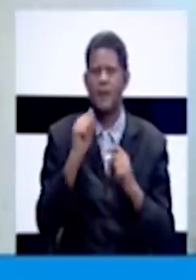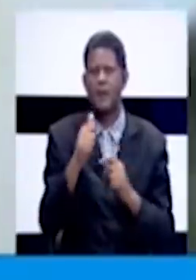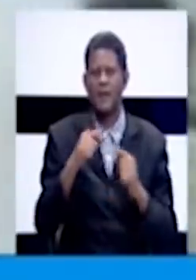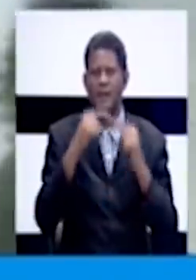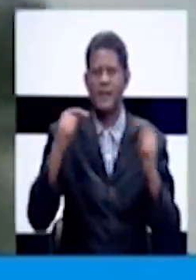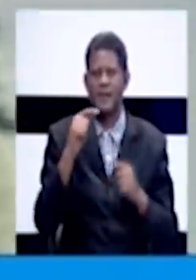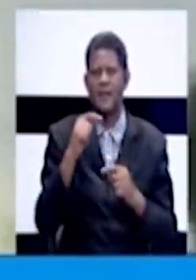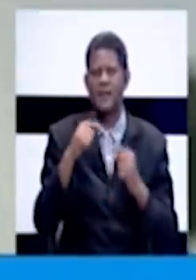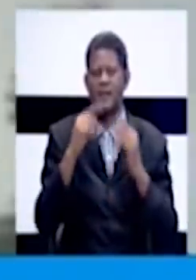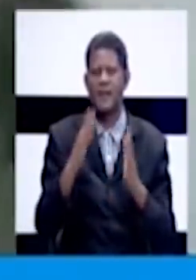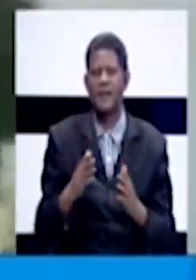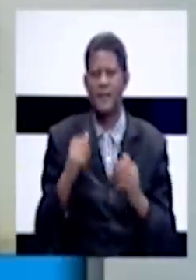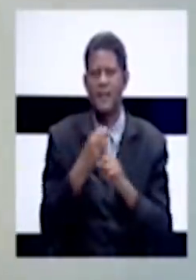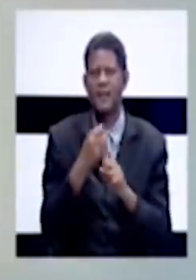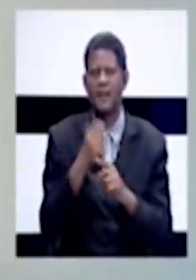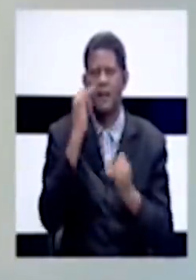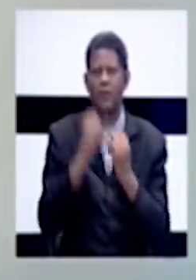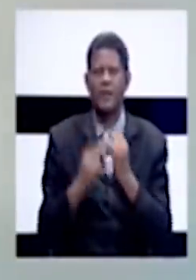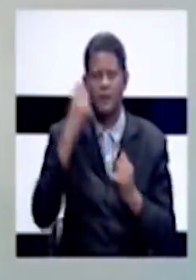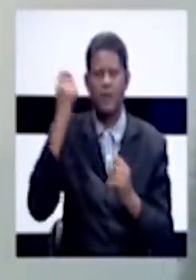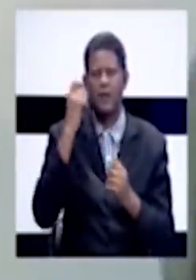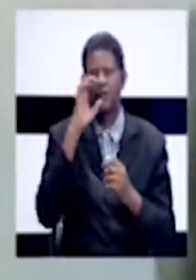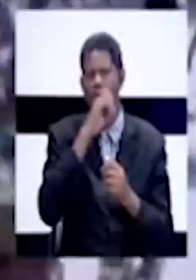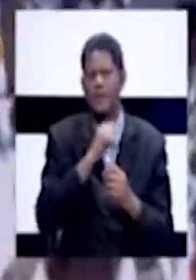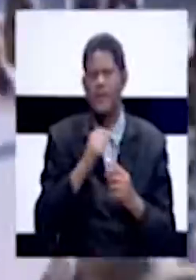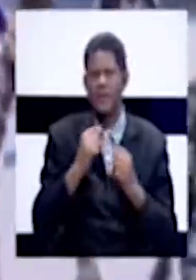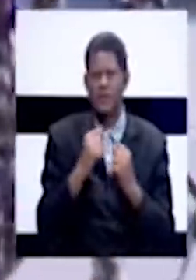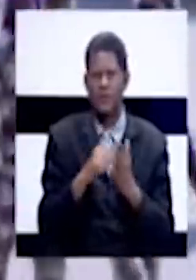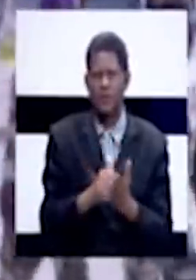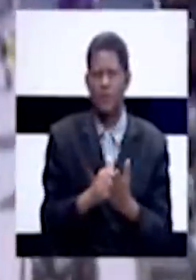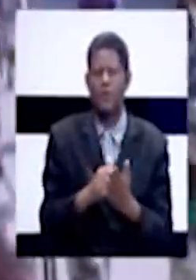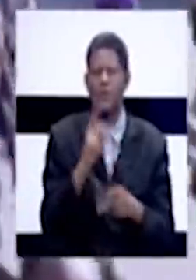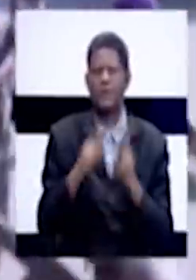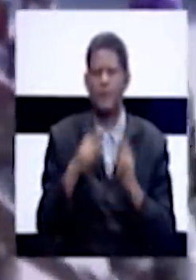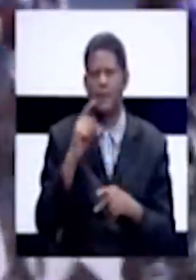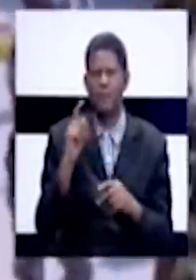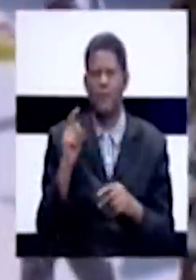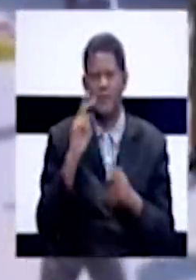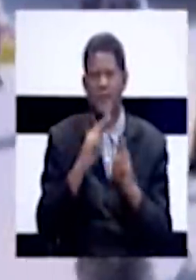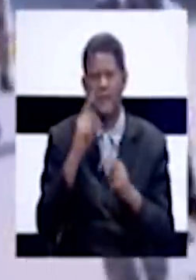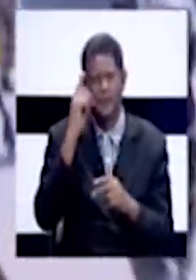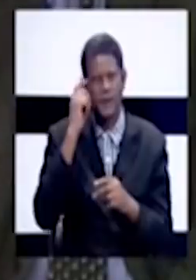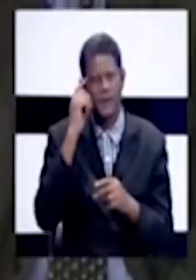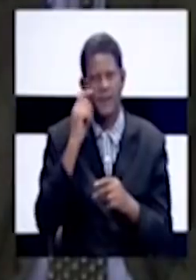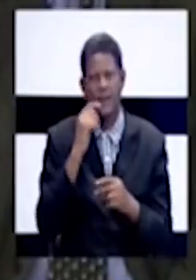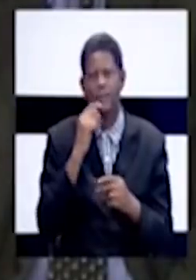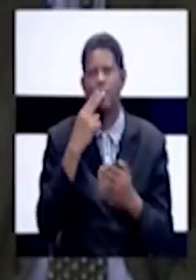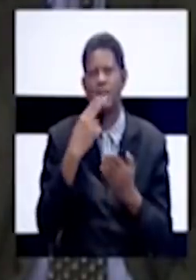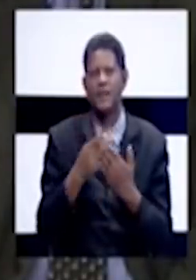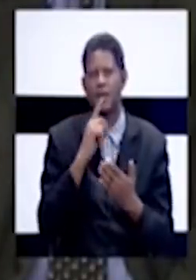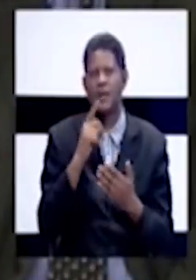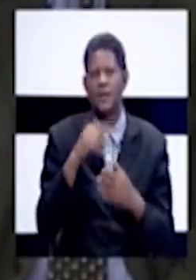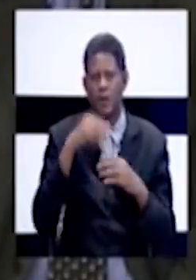ዝተቓለሰን መወዳእቲ እውን ብዓወት ዝዛዝምን ጽኑዕ ህዝቢ ከም ዝኾነ ታሪክ ህዝቢ ትግራይ ህያው ምስክር እዩ እዚ ህዝቢ ካብ ውሽጥን ደገን